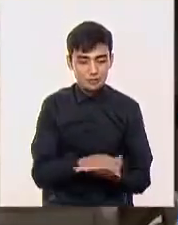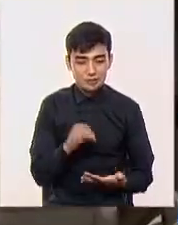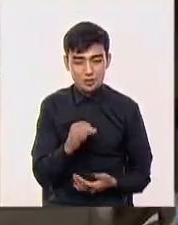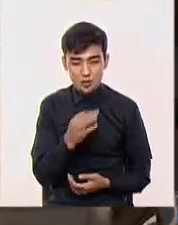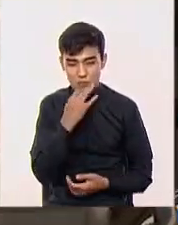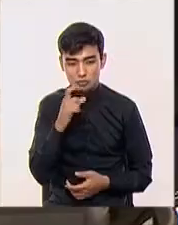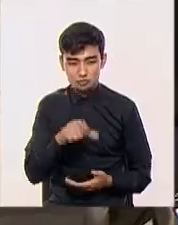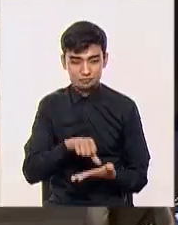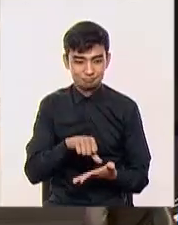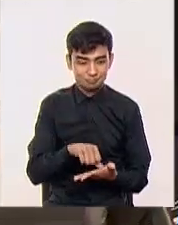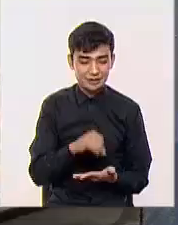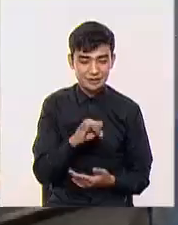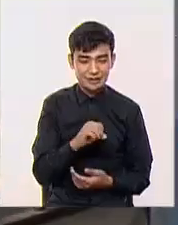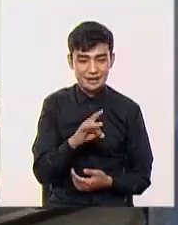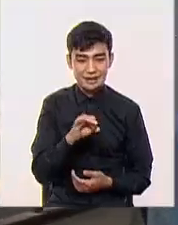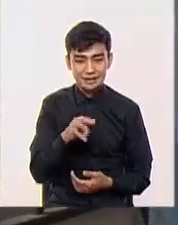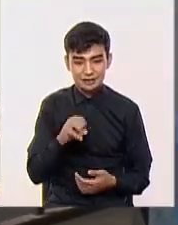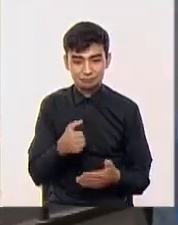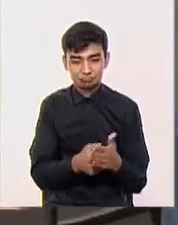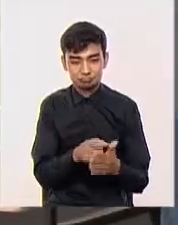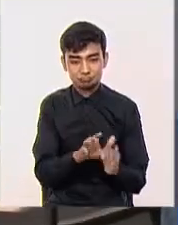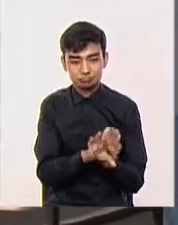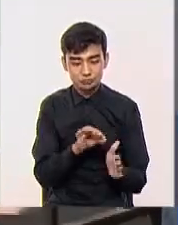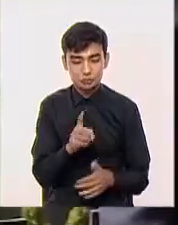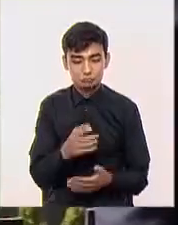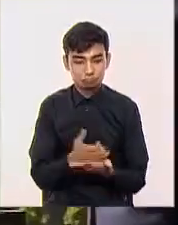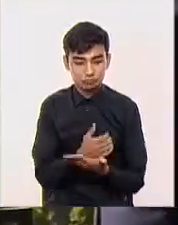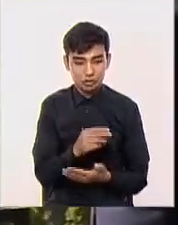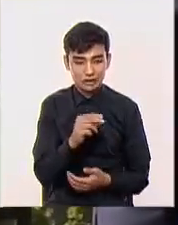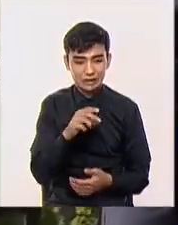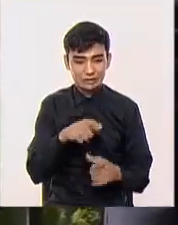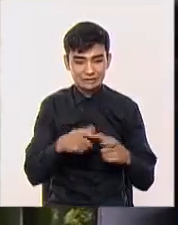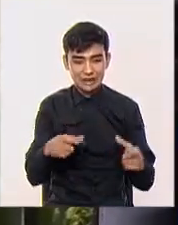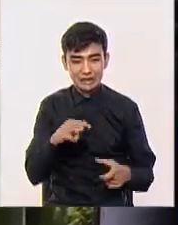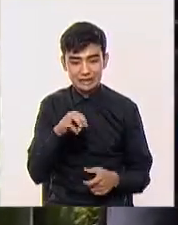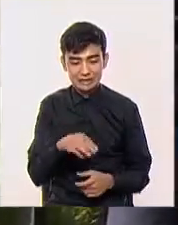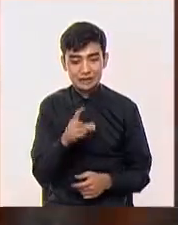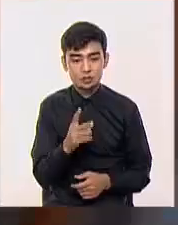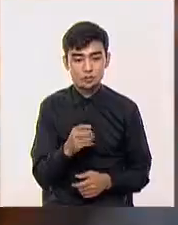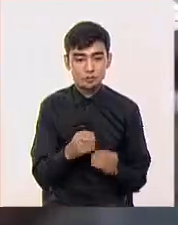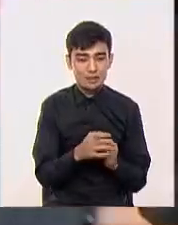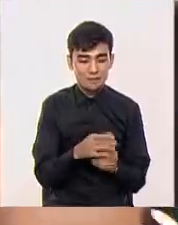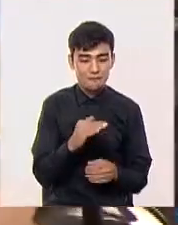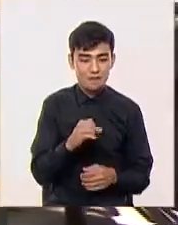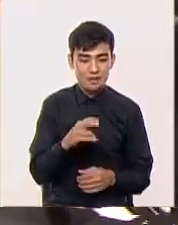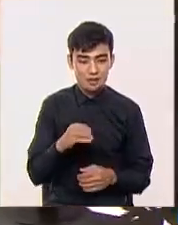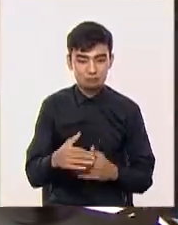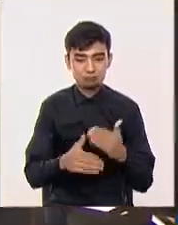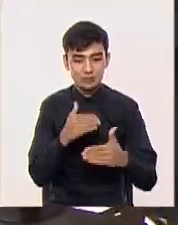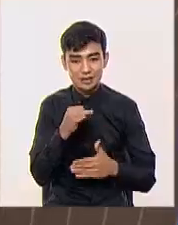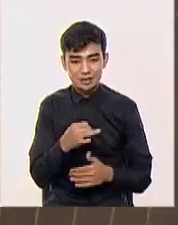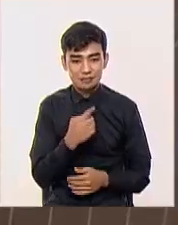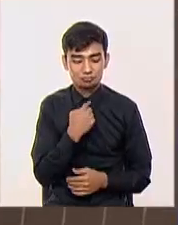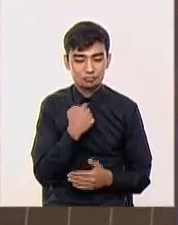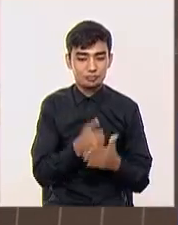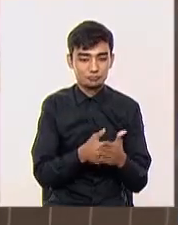қатысушы дәрістен соң рейтингтік бағалау жүйесі бар чат-ботта тест тапсырады. Ең көп ұпай жинаған 15 кәсіпкер финалға шығады. Ал әрі қарай ашық дауыс